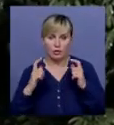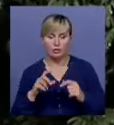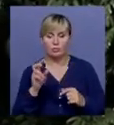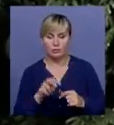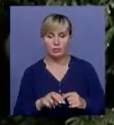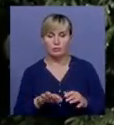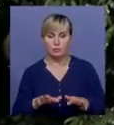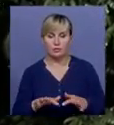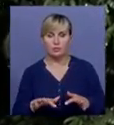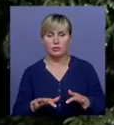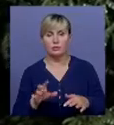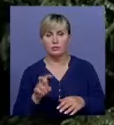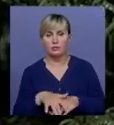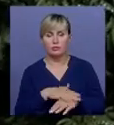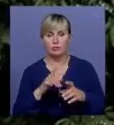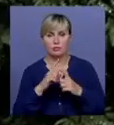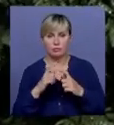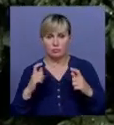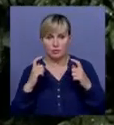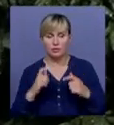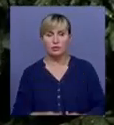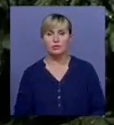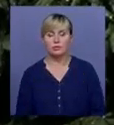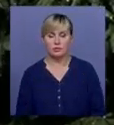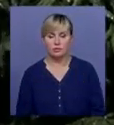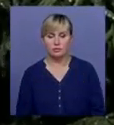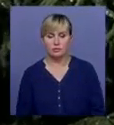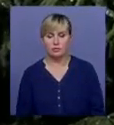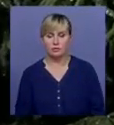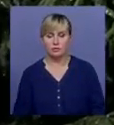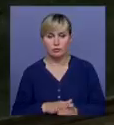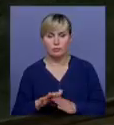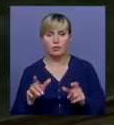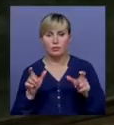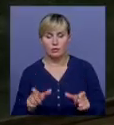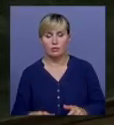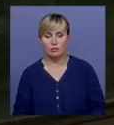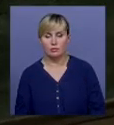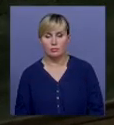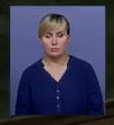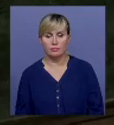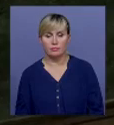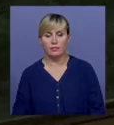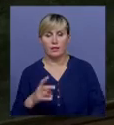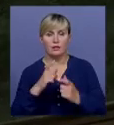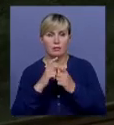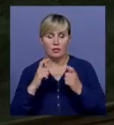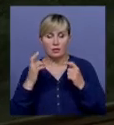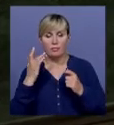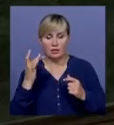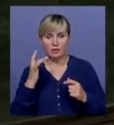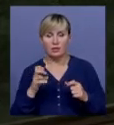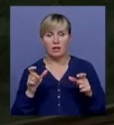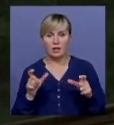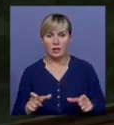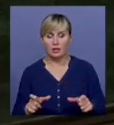места скопления народа тоже в масках. Как бы соблюдаем карантин. Надо маски ходить постоянно до